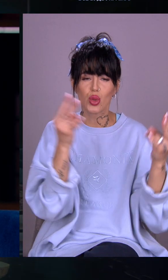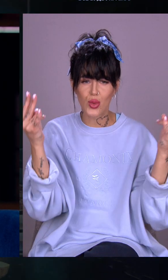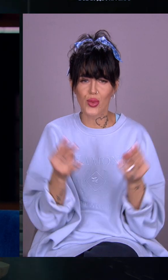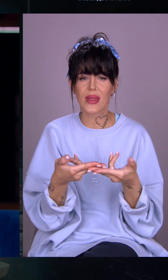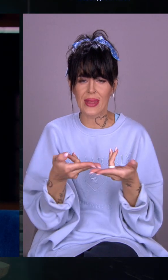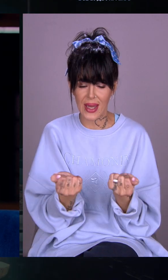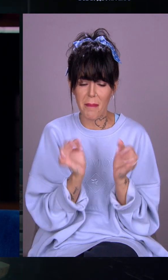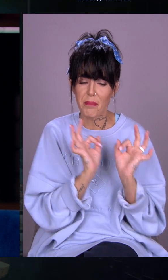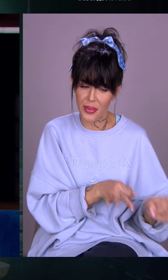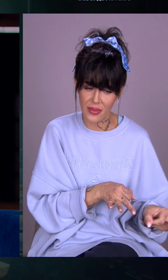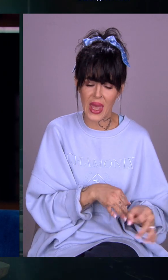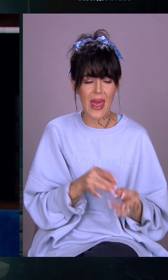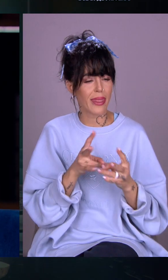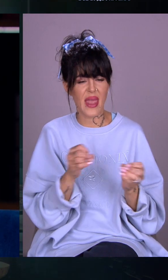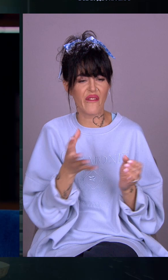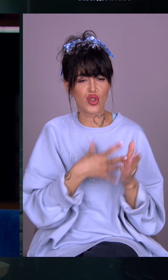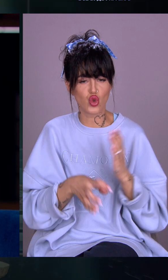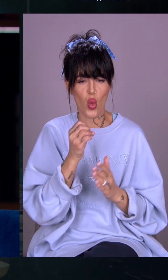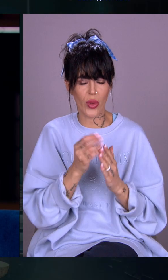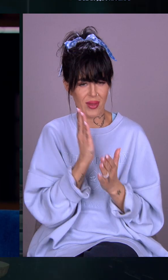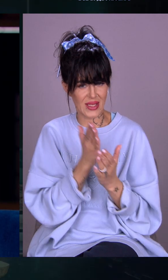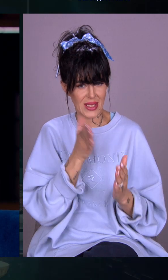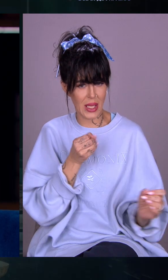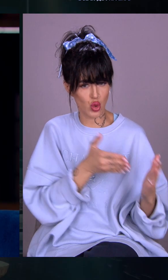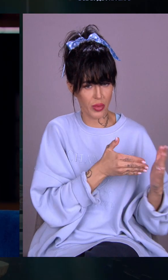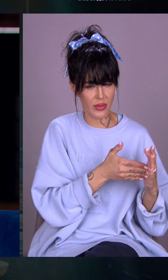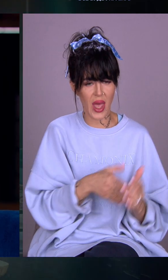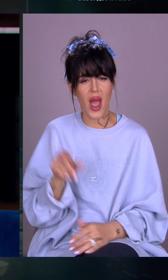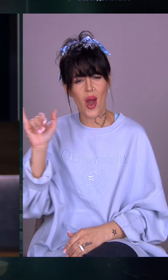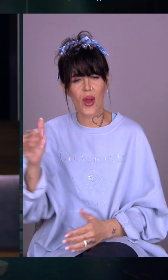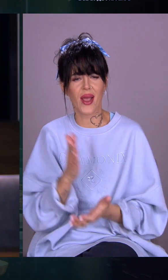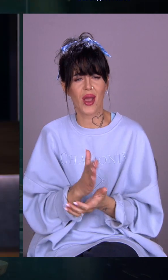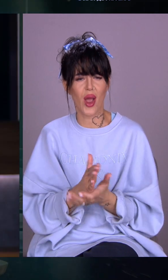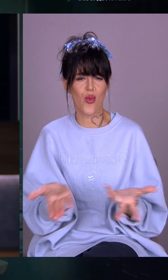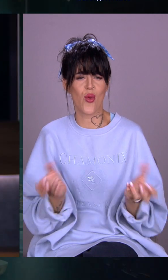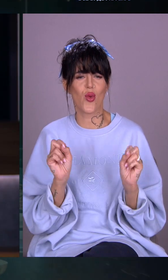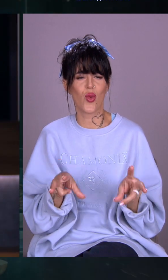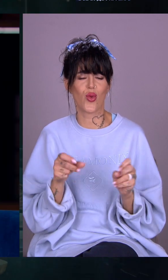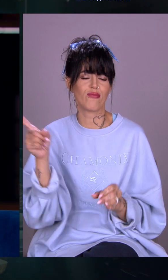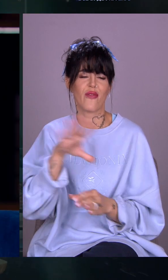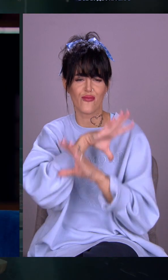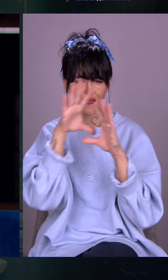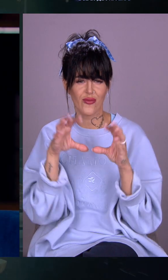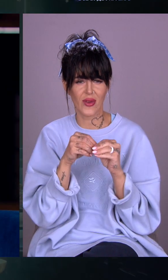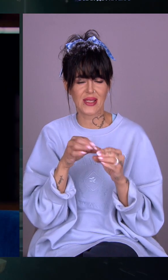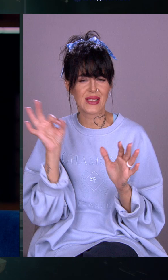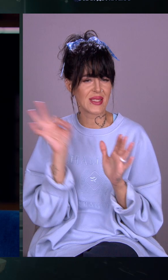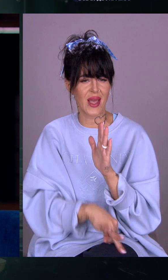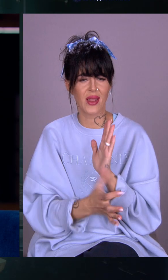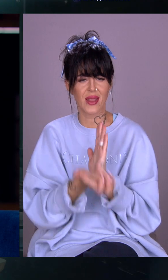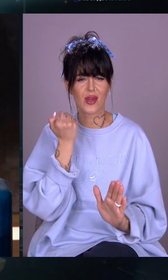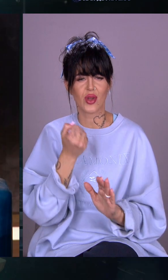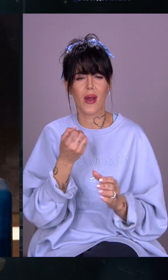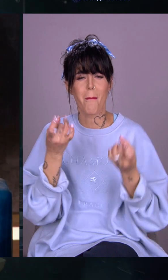є доступним, але я думаю, що у нього є багато козирів в руках, тому надіюся, що він не знайде так швидко хорошого